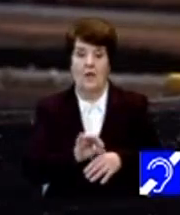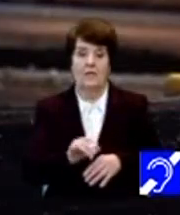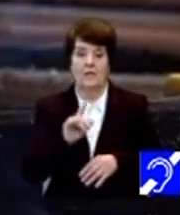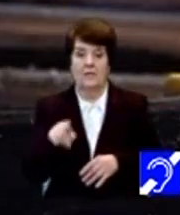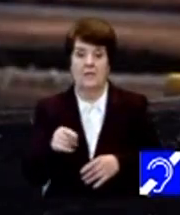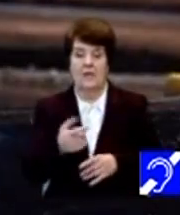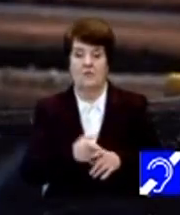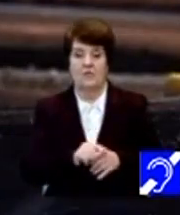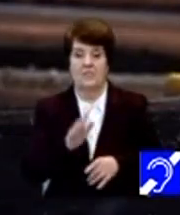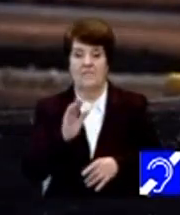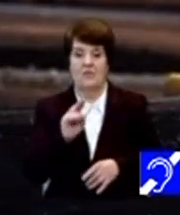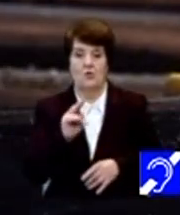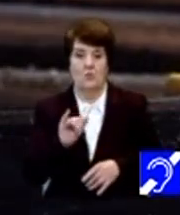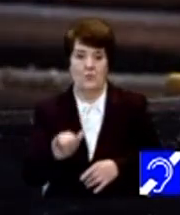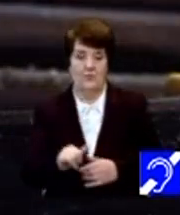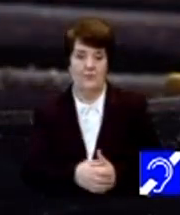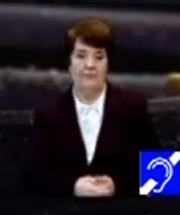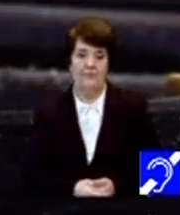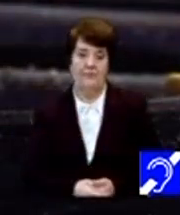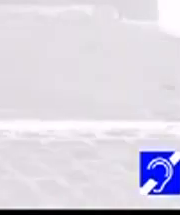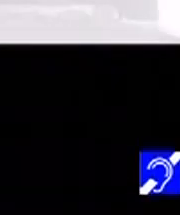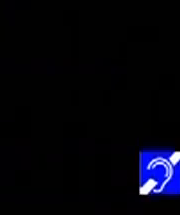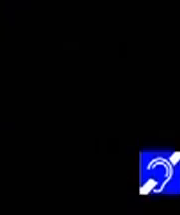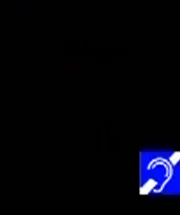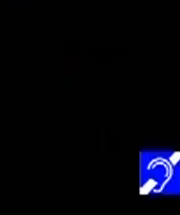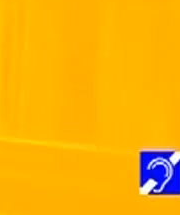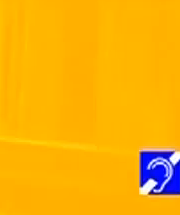de o boală provocată de acest viciu.